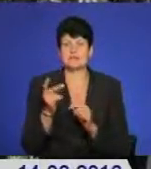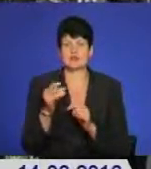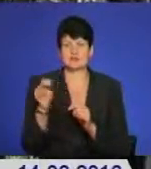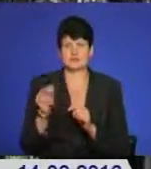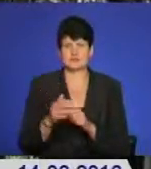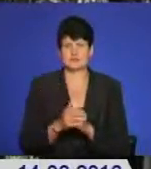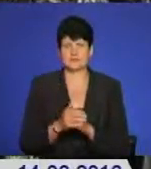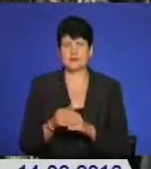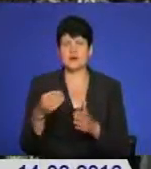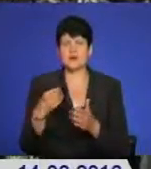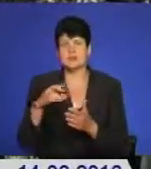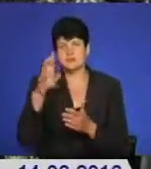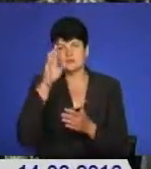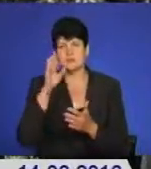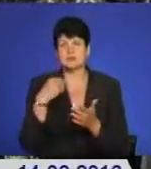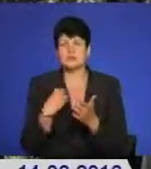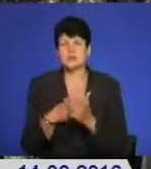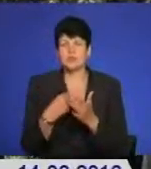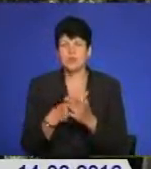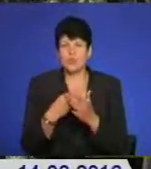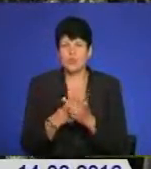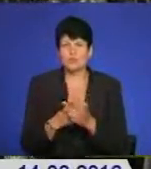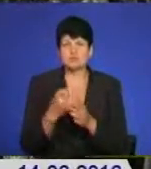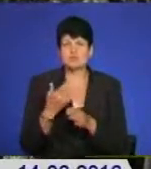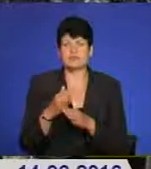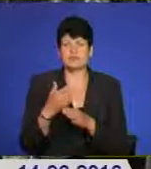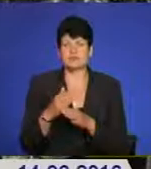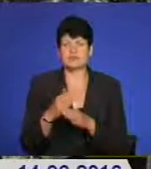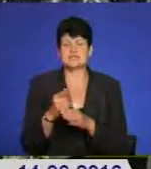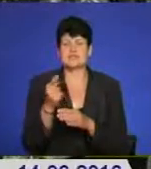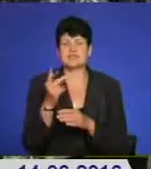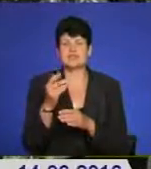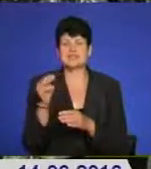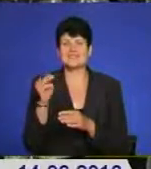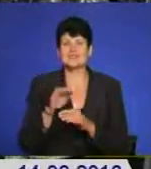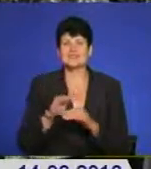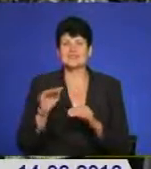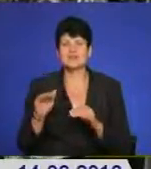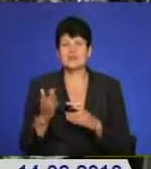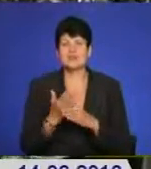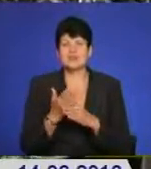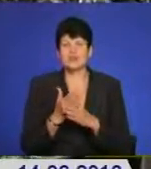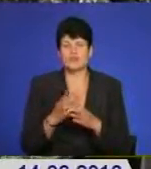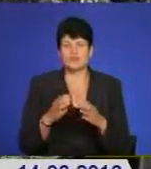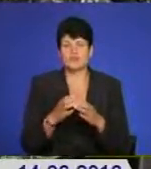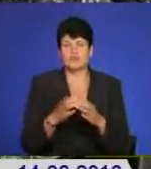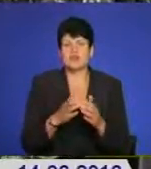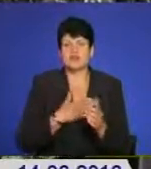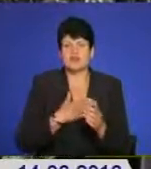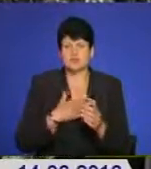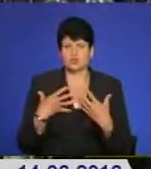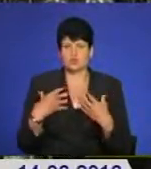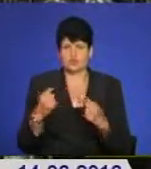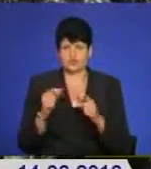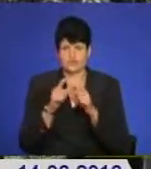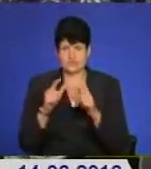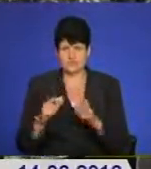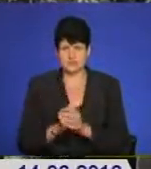які безпосередньо виділили з обласного бюджету, це буде близько 1500 дітей пільгових категорій в наших оздоровчих закладах.